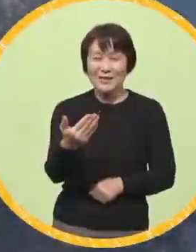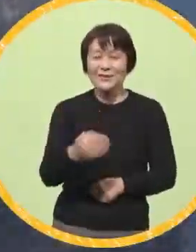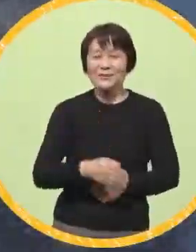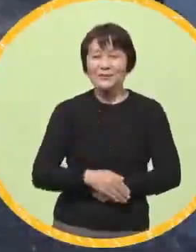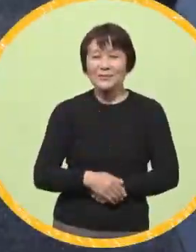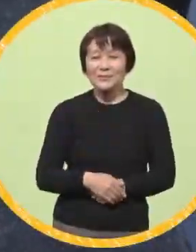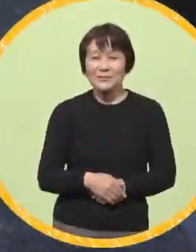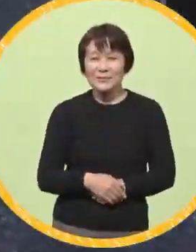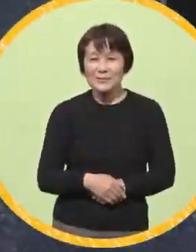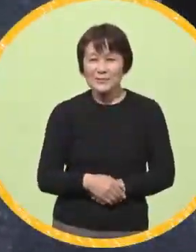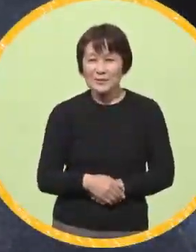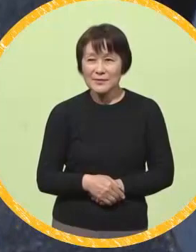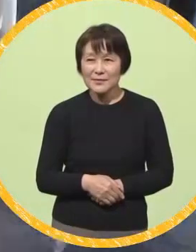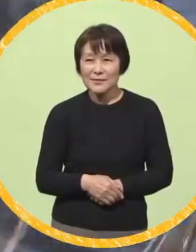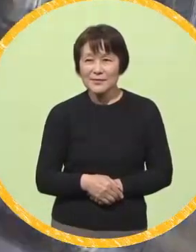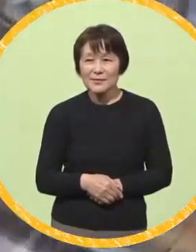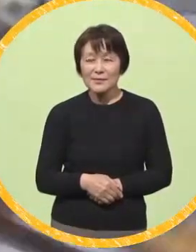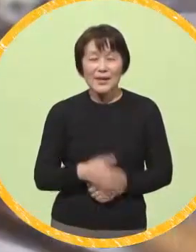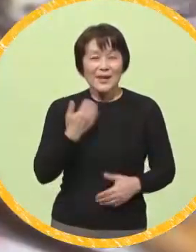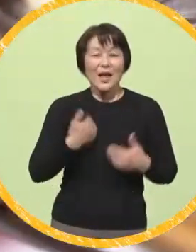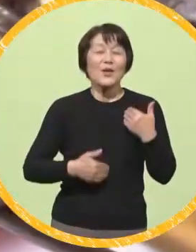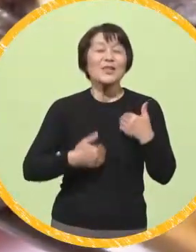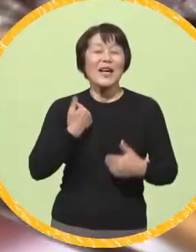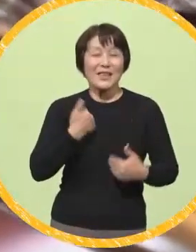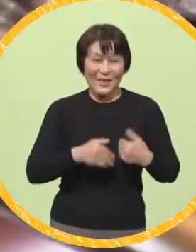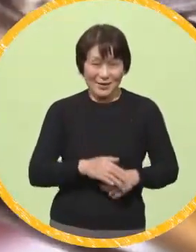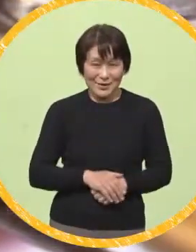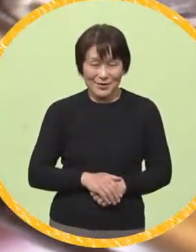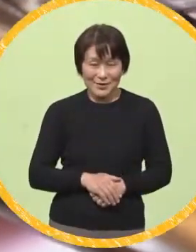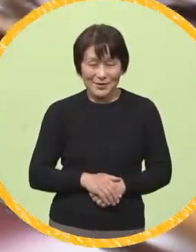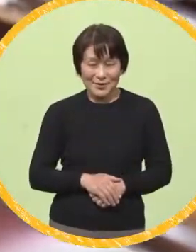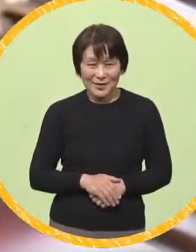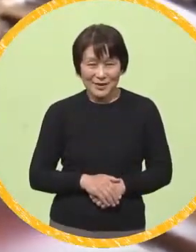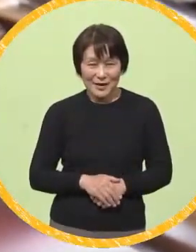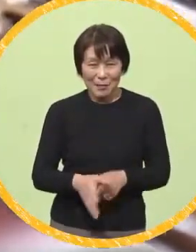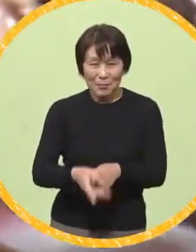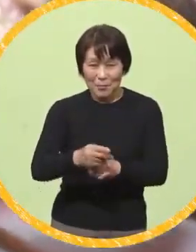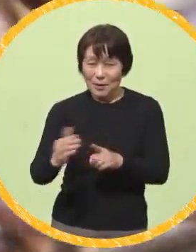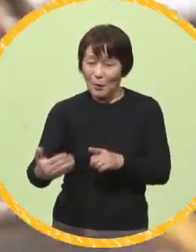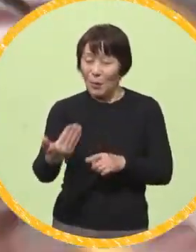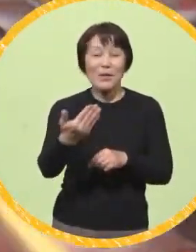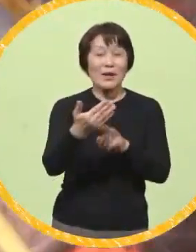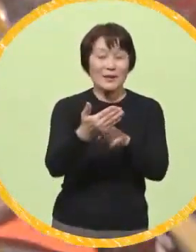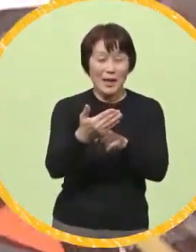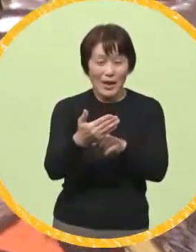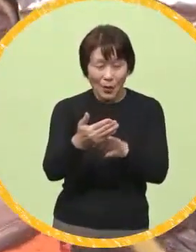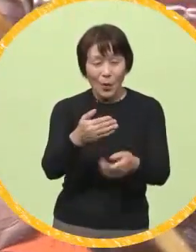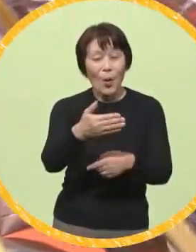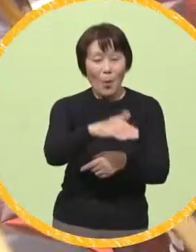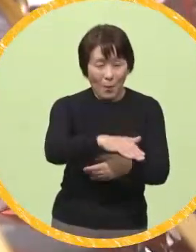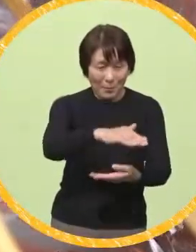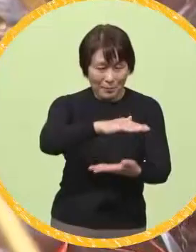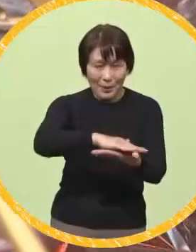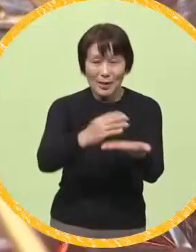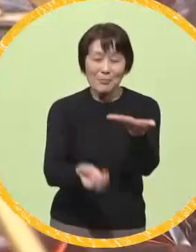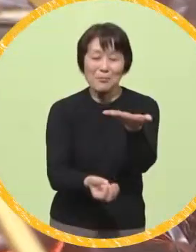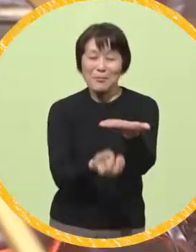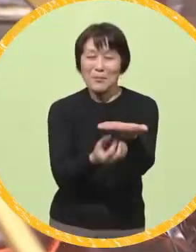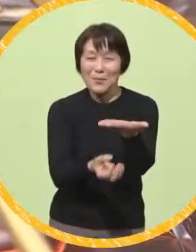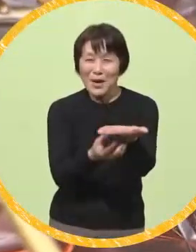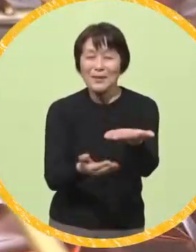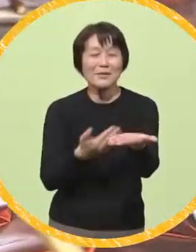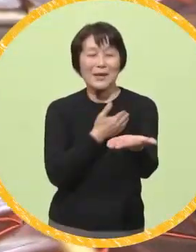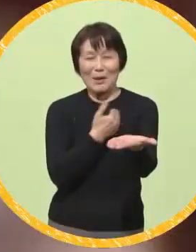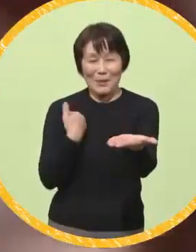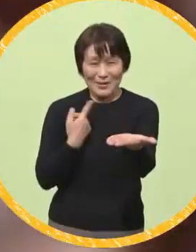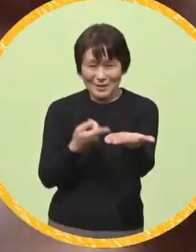意外にそう、楽しかったです。でこれね、釣った魚を焼いて食べることができるんです。美味しそうで